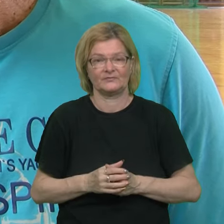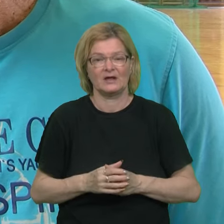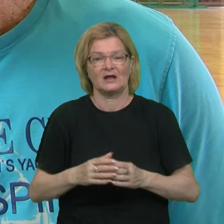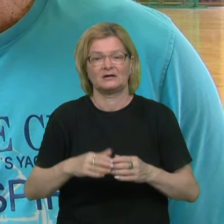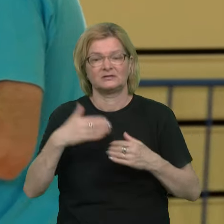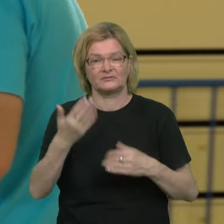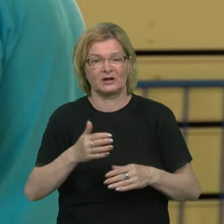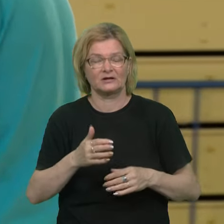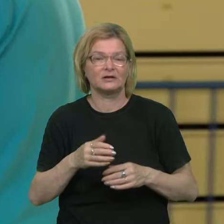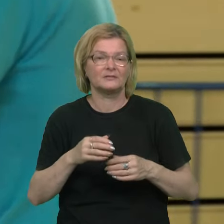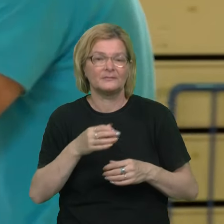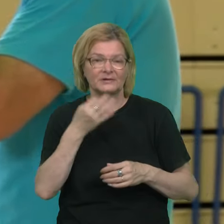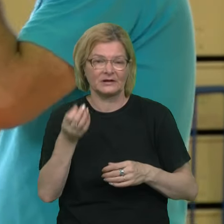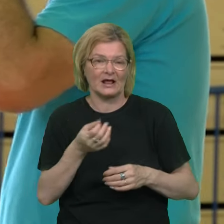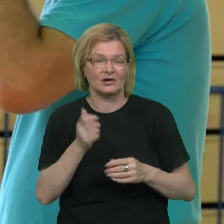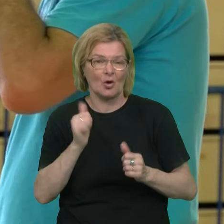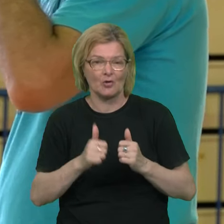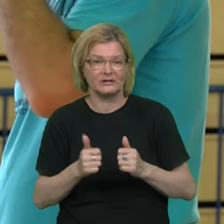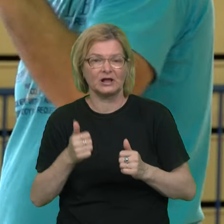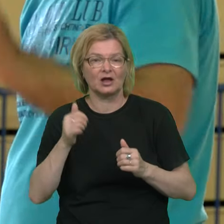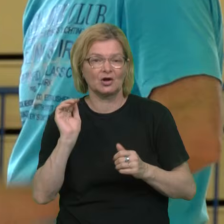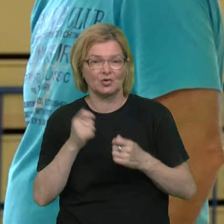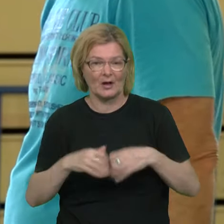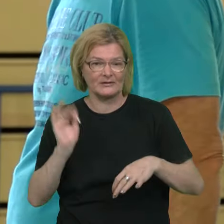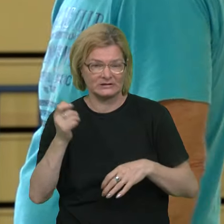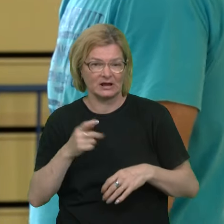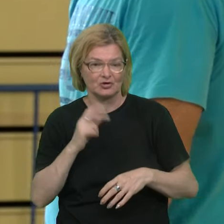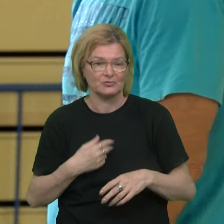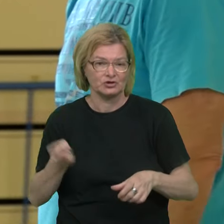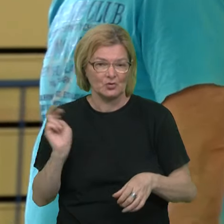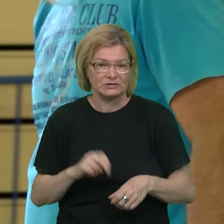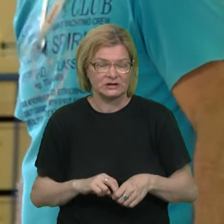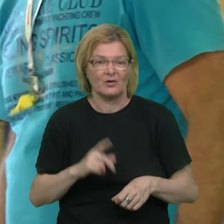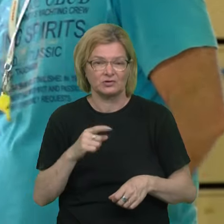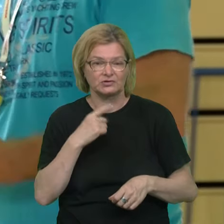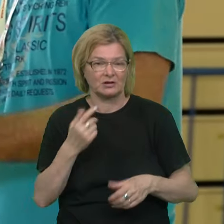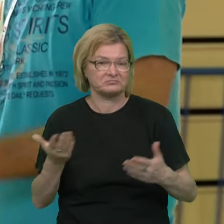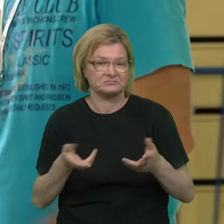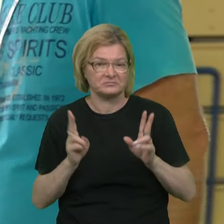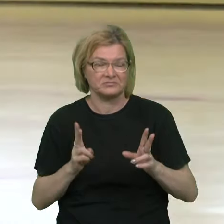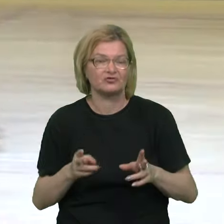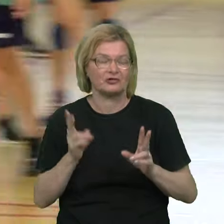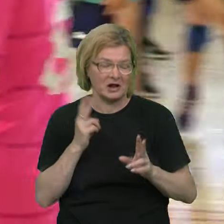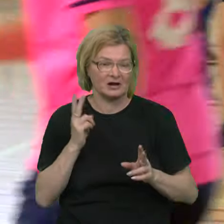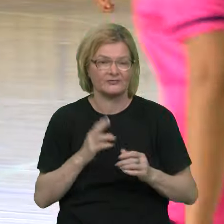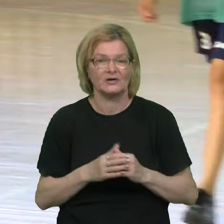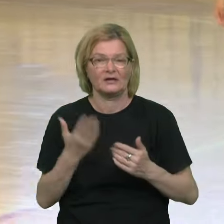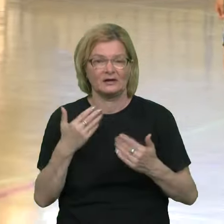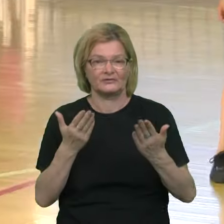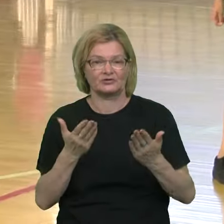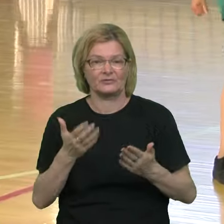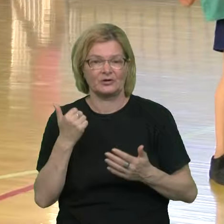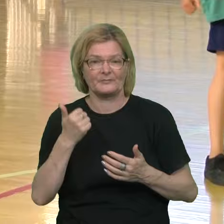ligu. Nazvali smo Hrvatski rukometni savez, liga postoji, pitali smo možemo li se uključiti, oni su rekli kako ne, može,